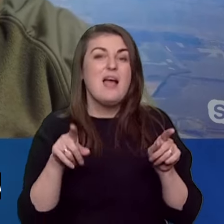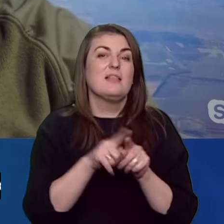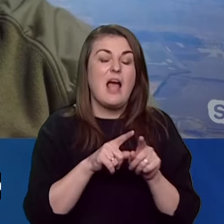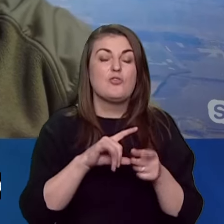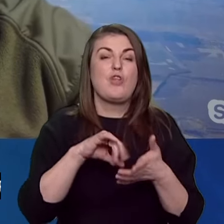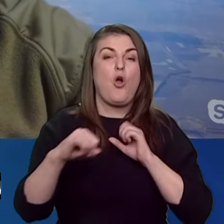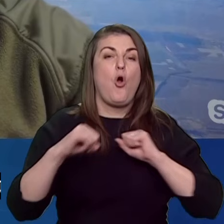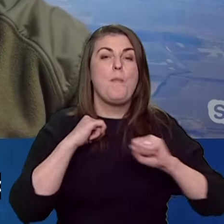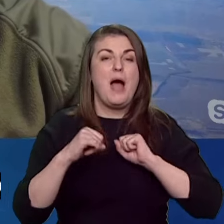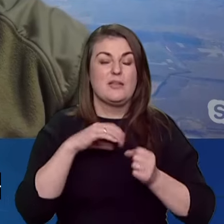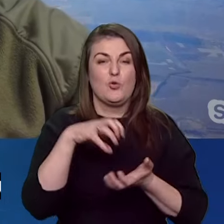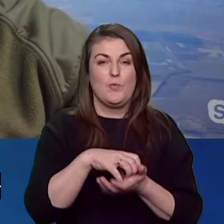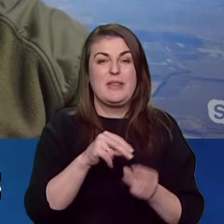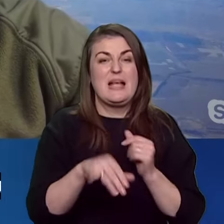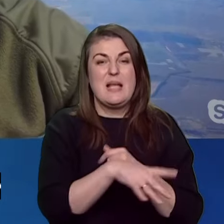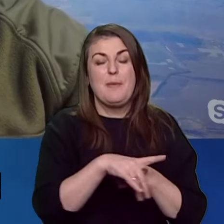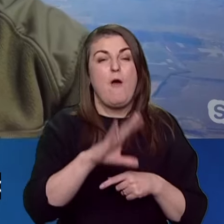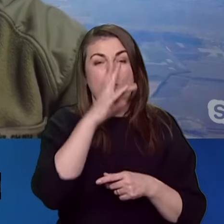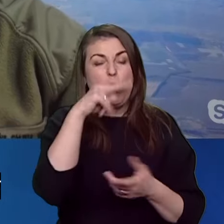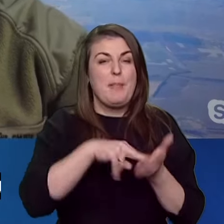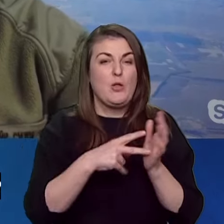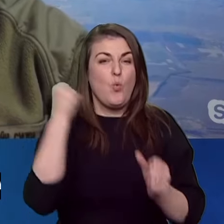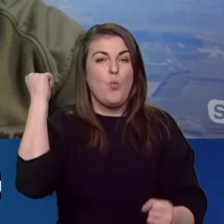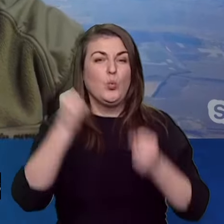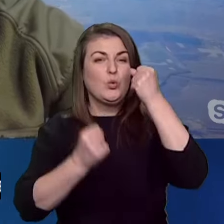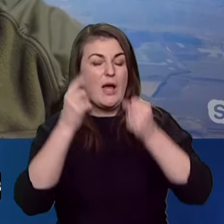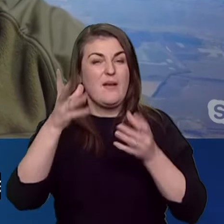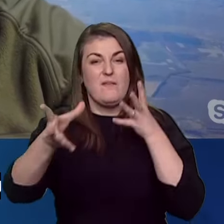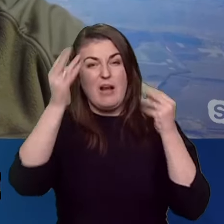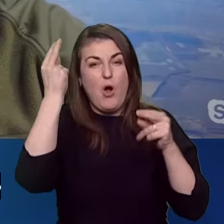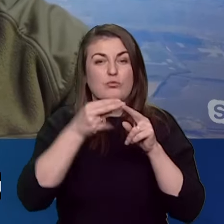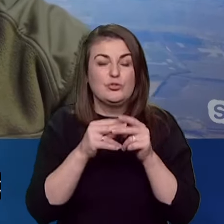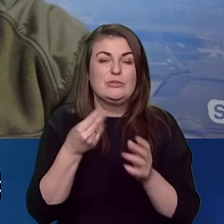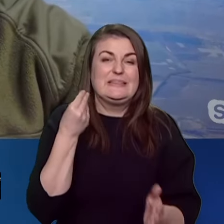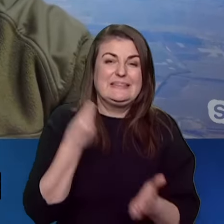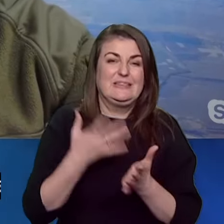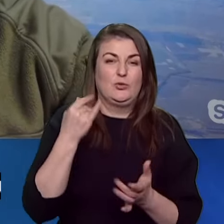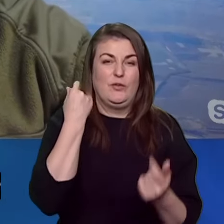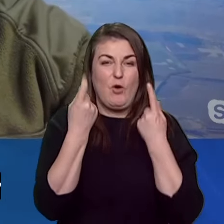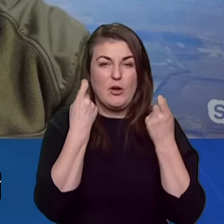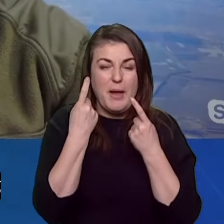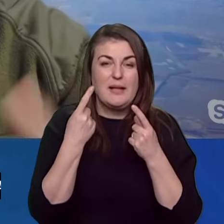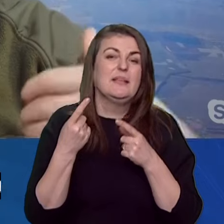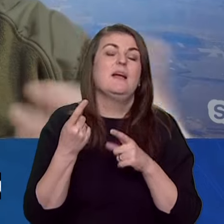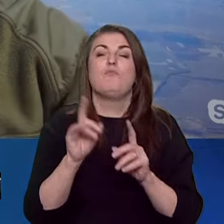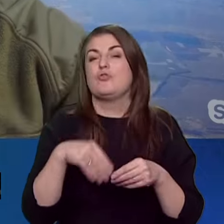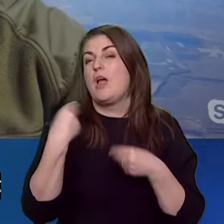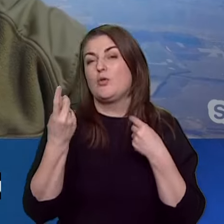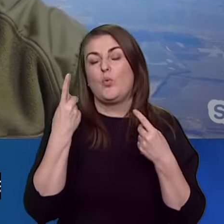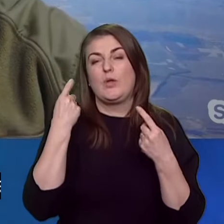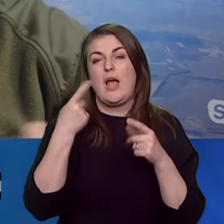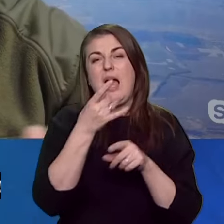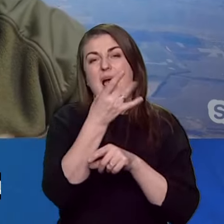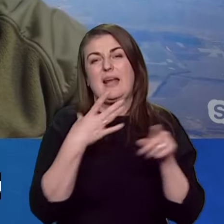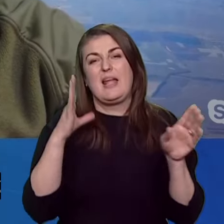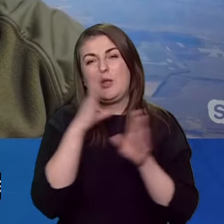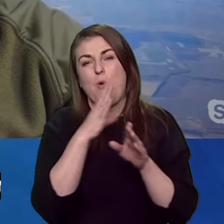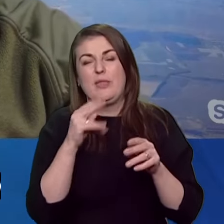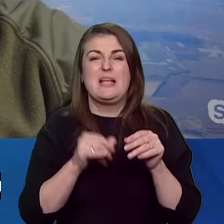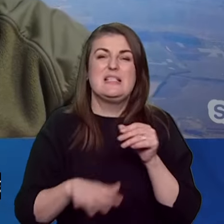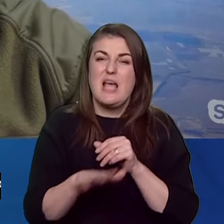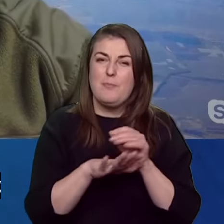на командні пункти наземні. Вже ворог планує удари, враховуючи цю цінну інформацію, завдавати ударів він може і ракетами повітряного